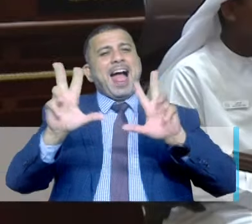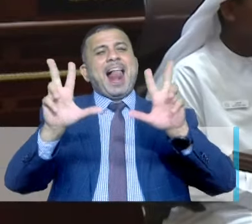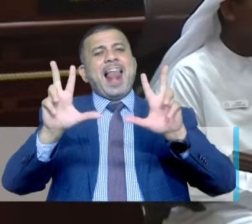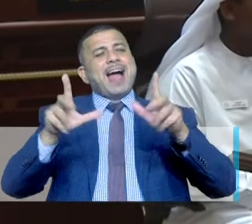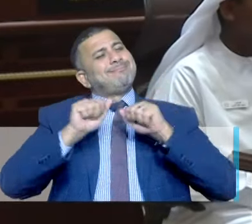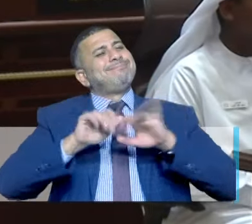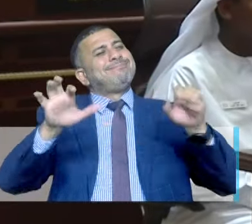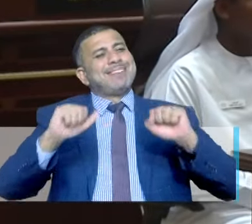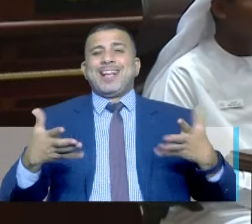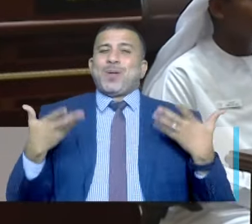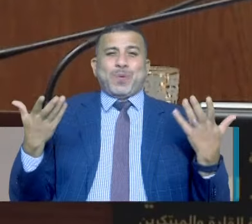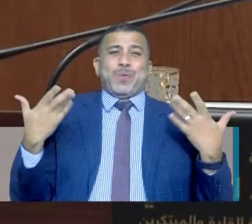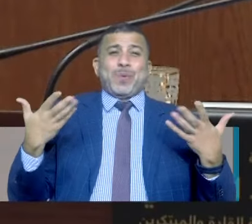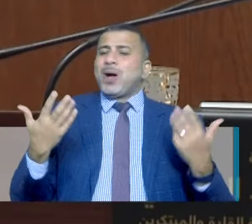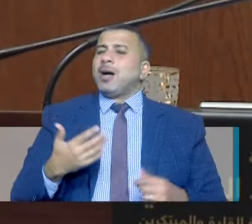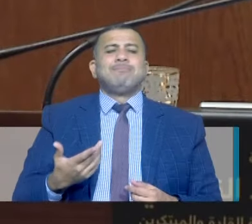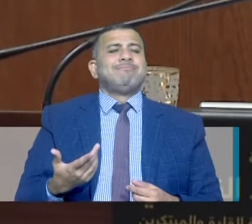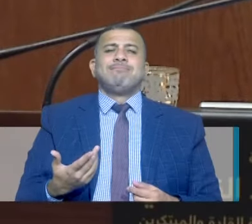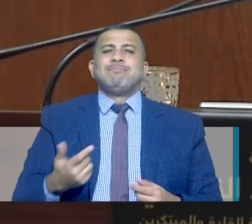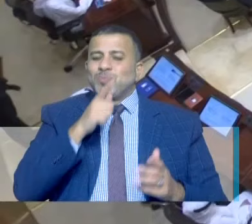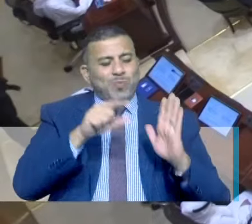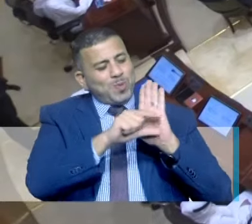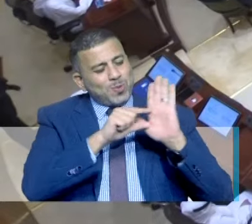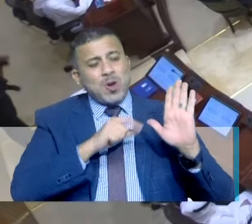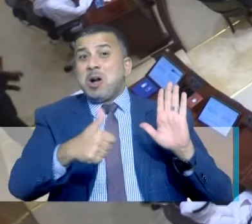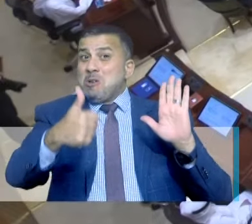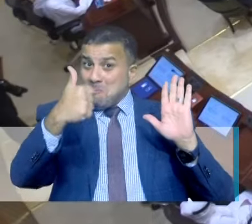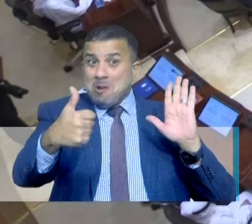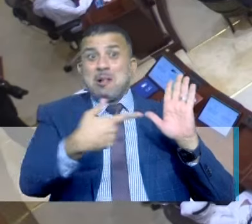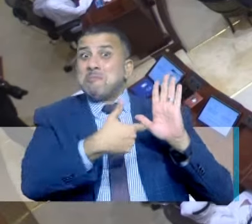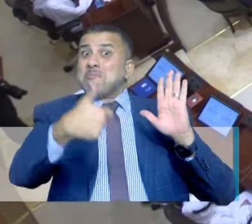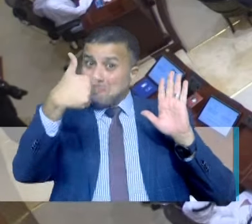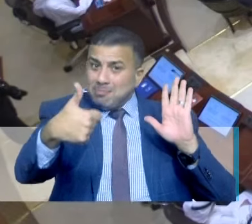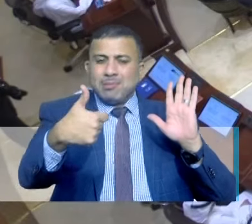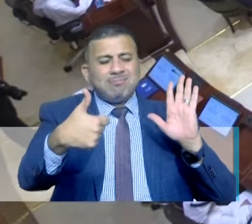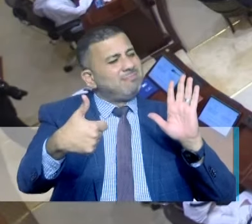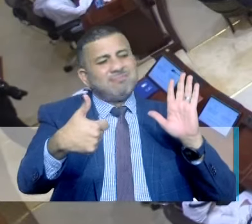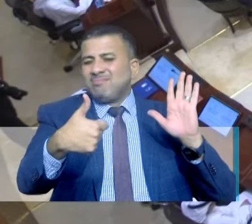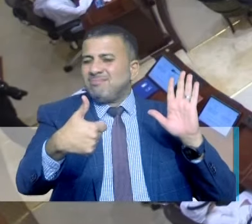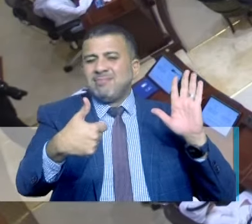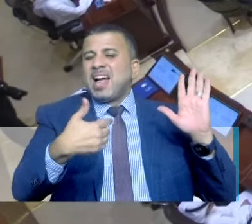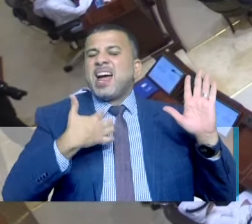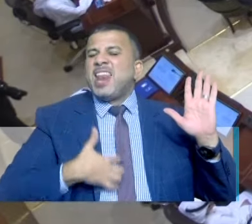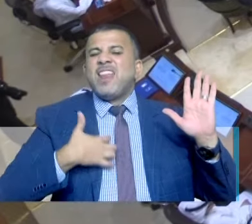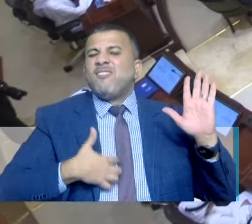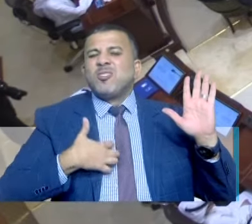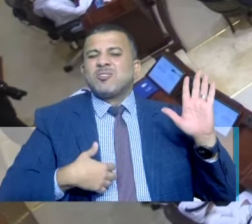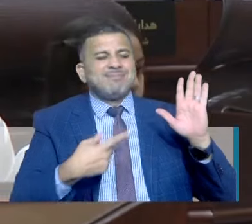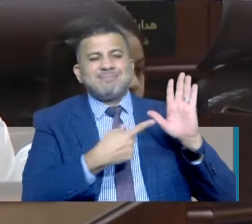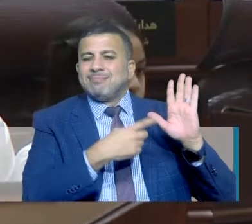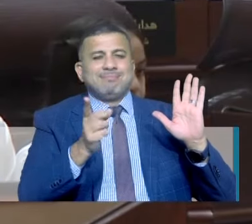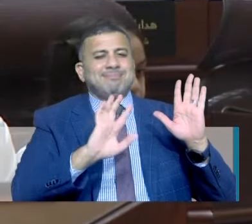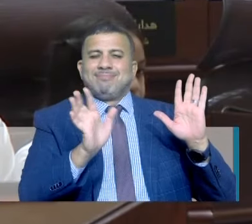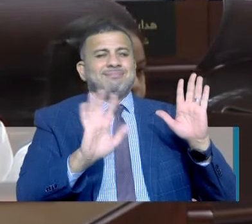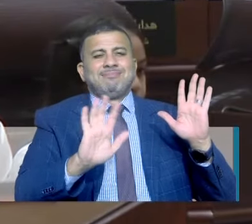والتواصل الاجتماعي مصحوبة بعبارات المديح، فمن السهل أن تنخدع نفوسكم بهذا البريق.